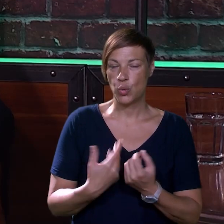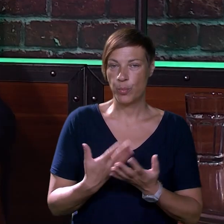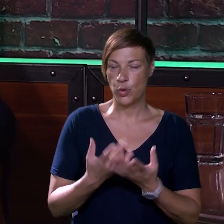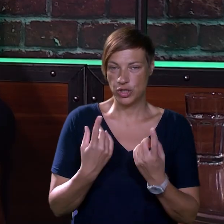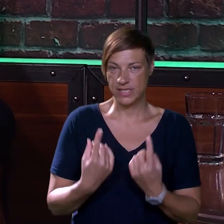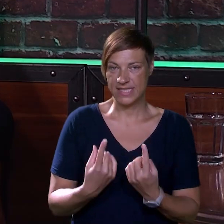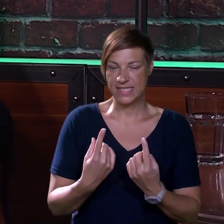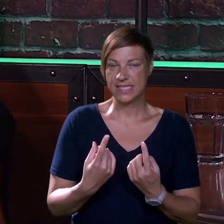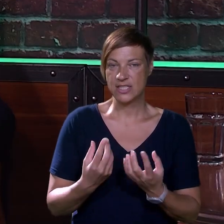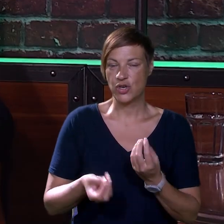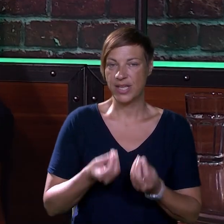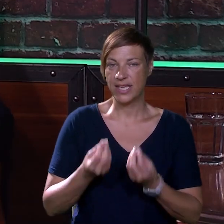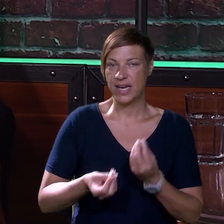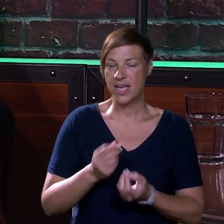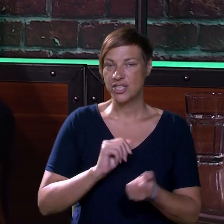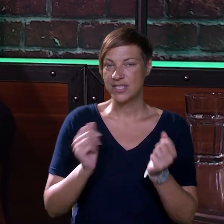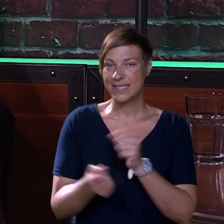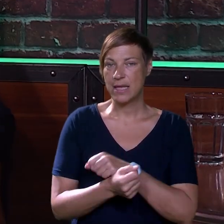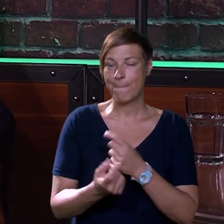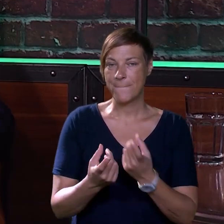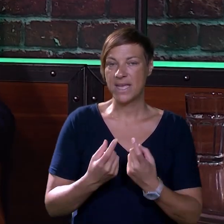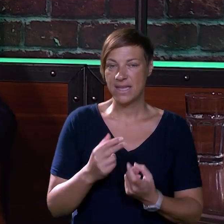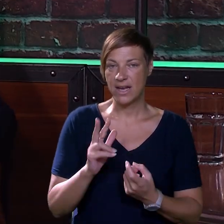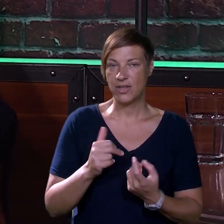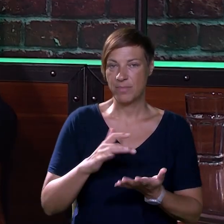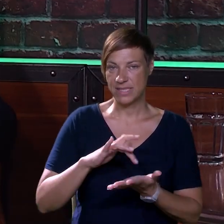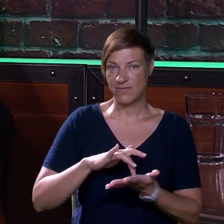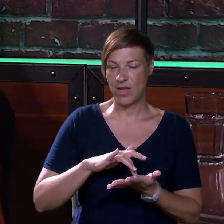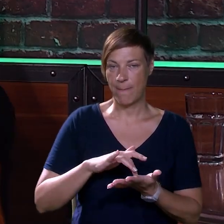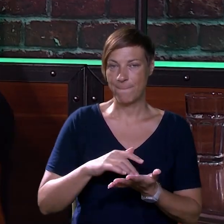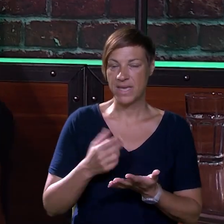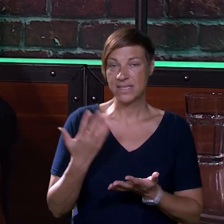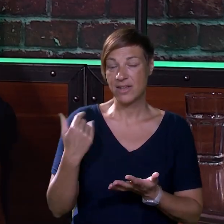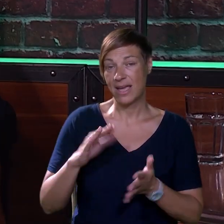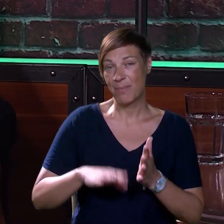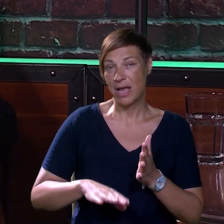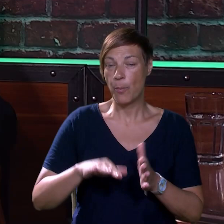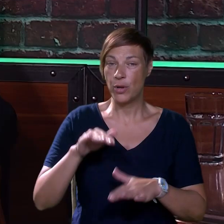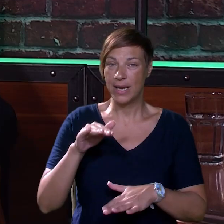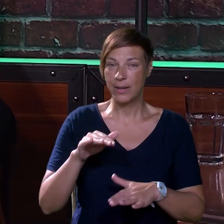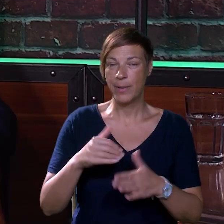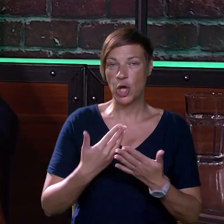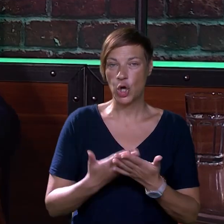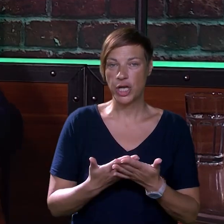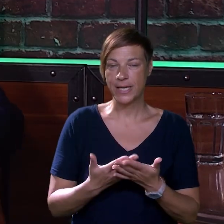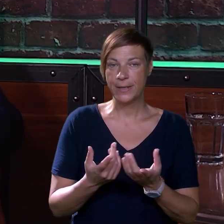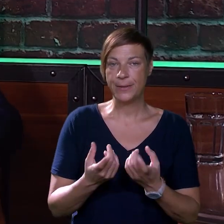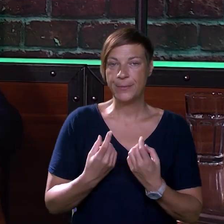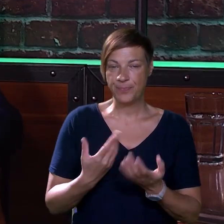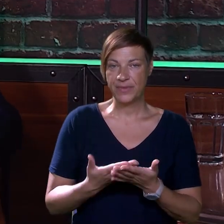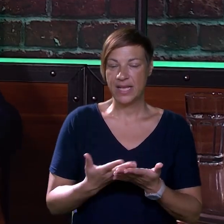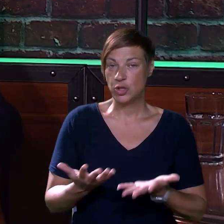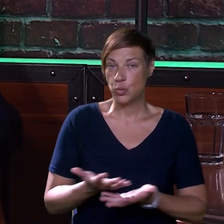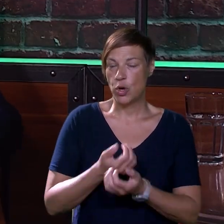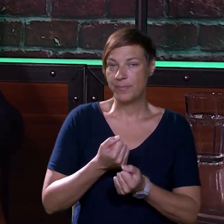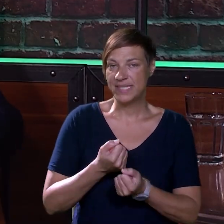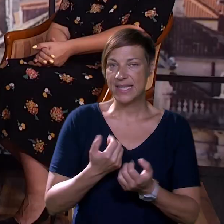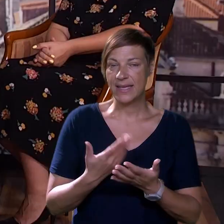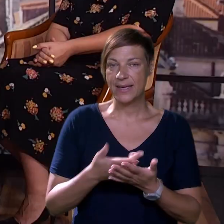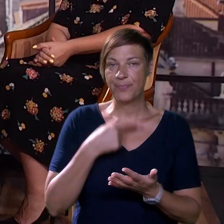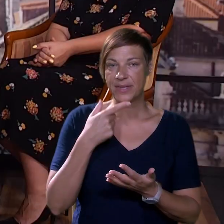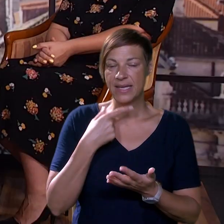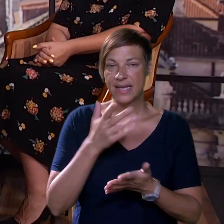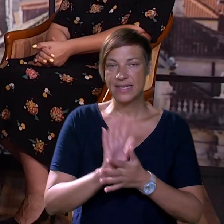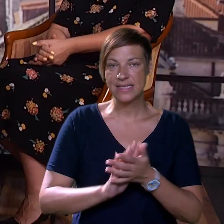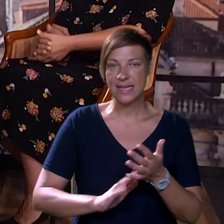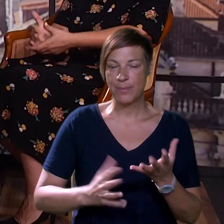on stoji, igrači se mijenjaju, ali on ima neko svoje mjesto, nekad je malo bolji, nekad malo gori, ali on tu opstaje.